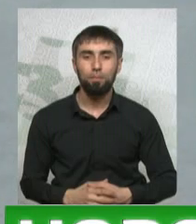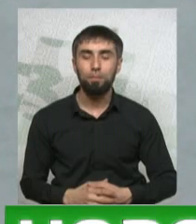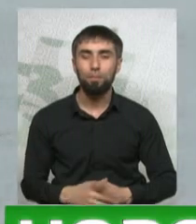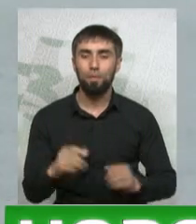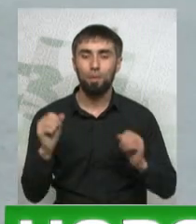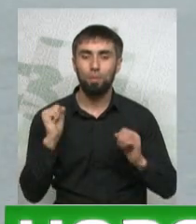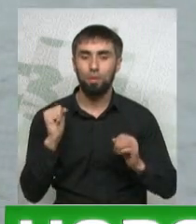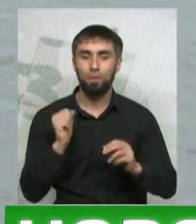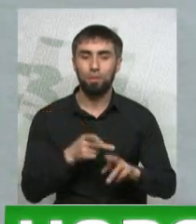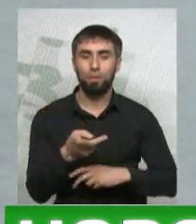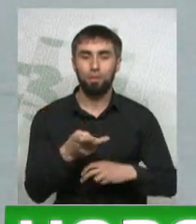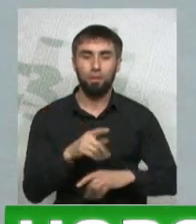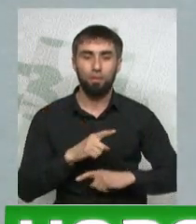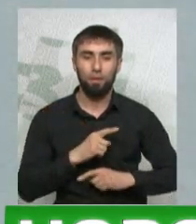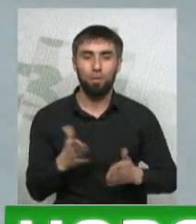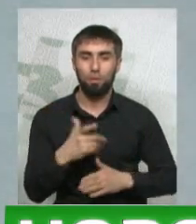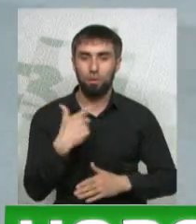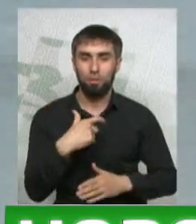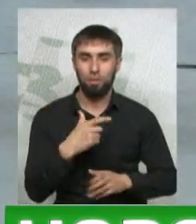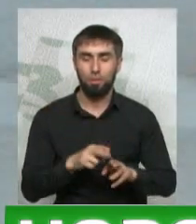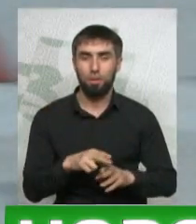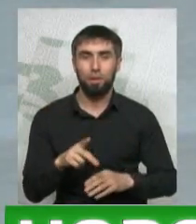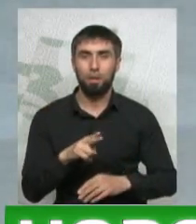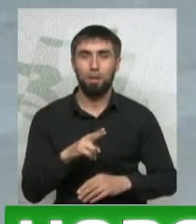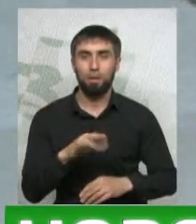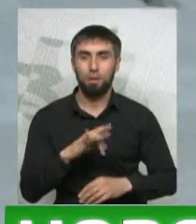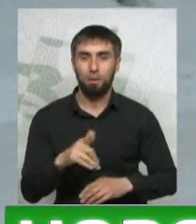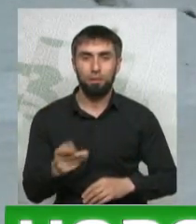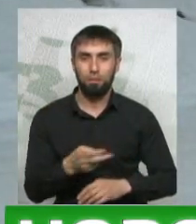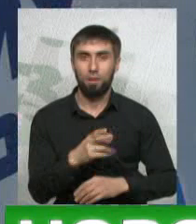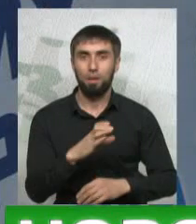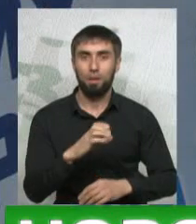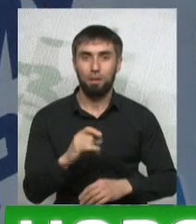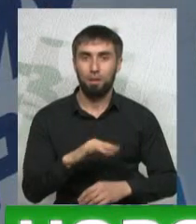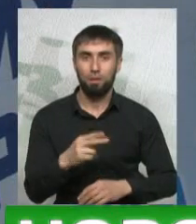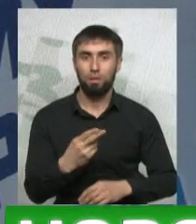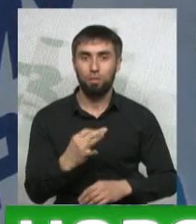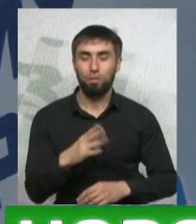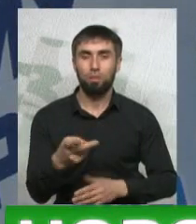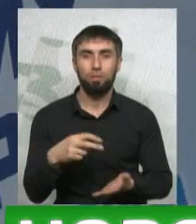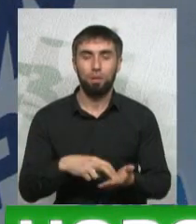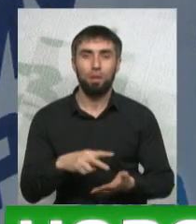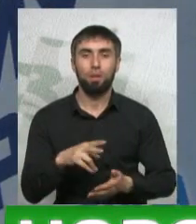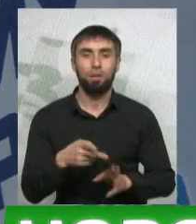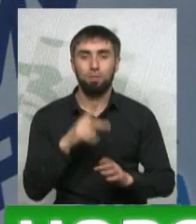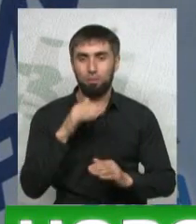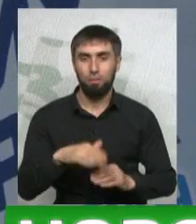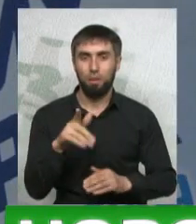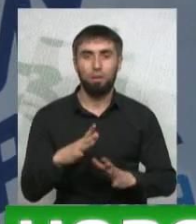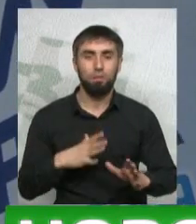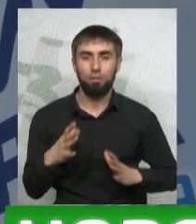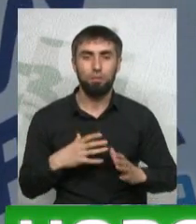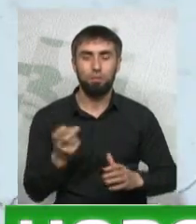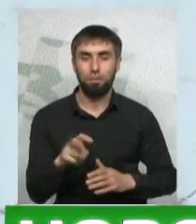спортсмены мчатся к финишу оставляя за собой зигзагообразную линию саидцуров на лыжи встал еще в детстве на трассу тренироваться